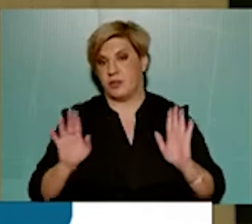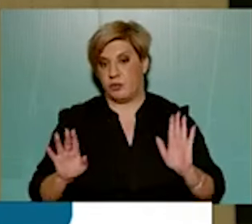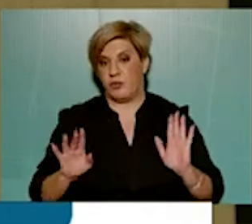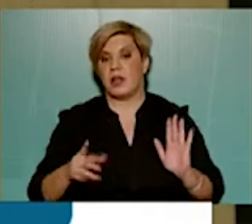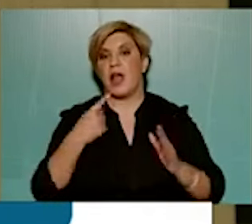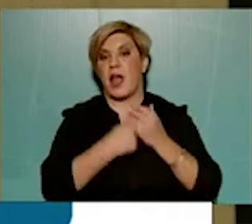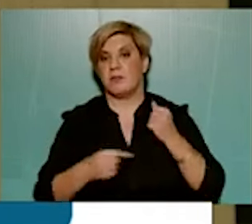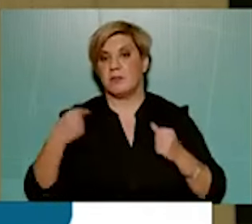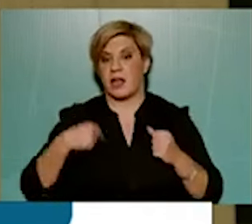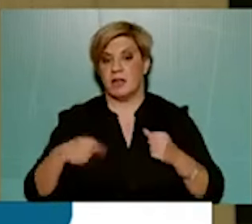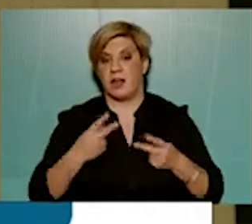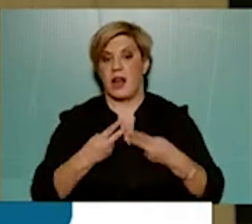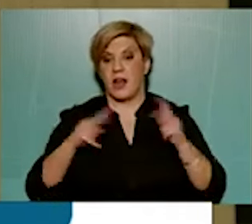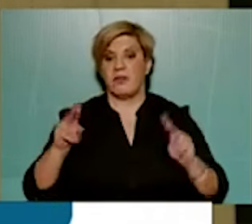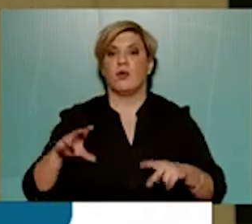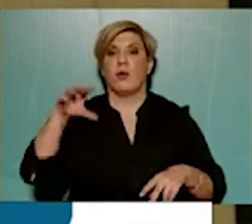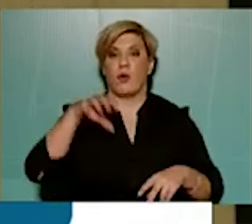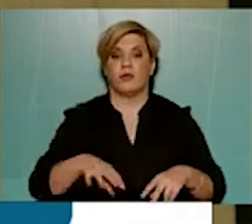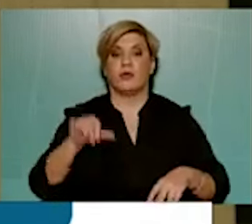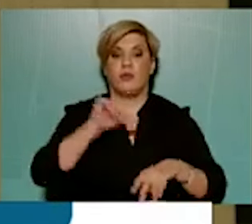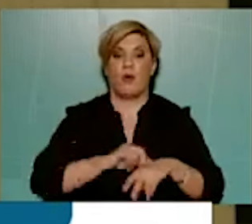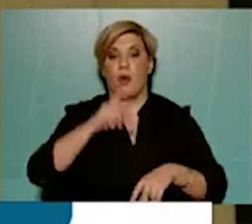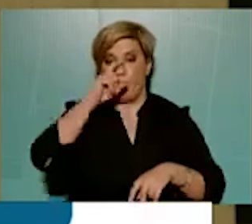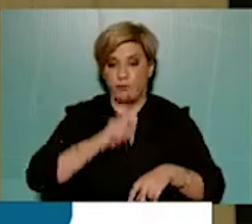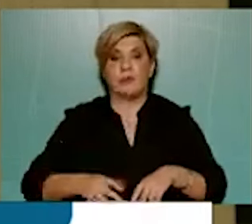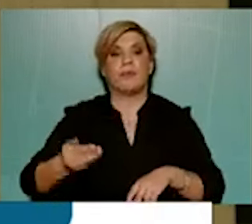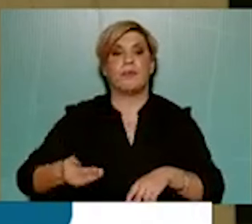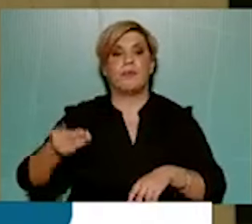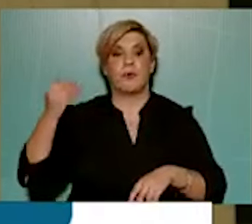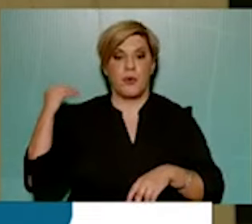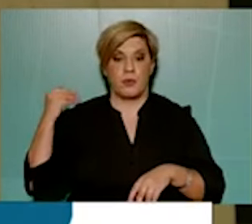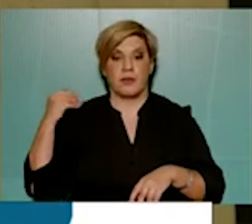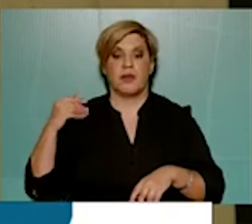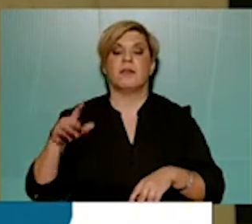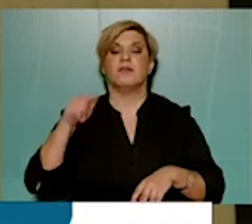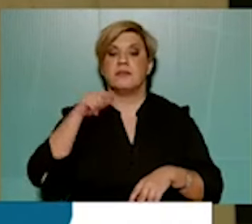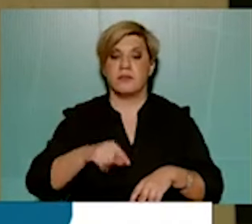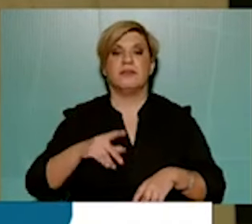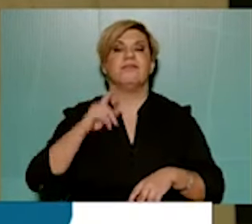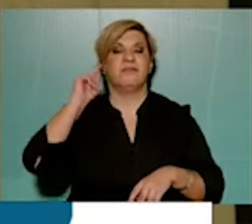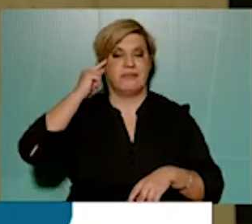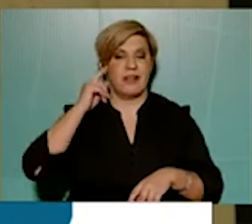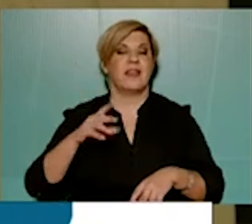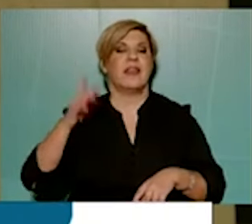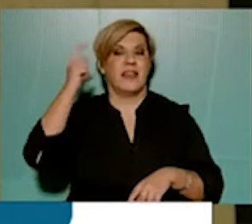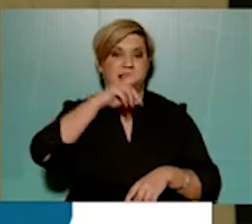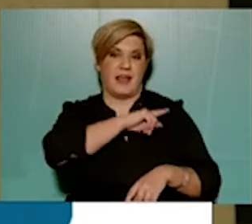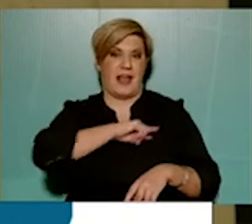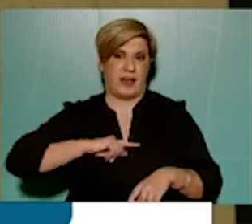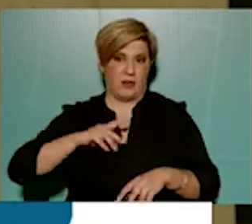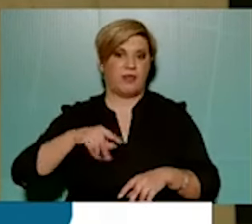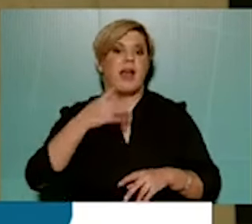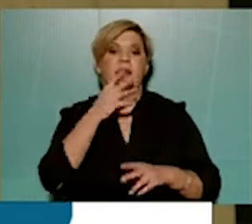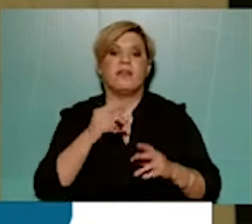Η έλλειψη πρασίνου και ελεύθερων χώρων στην πόλη οφείλεται ακριβώς στην προηγούμενη ασίδωτη δράση του κεφαλαίου, που τώρα ψάχνει